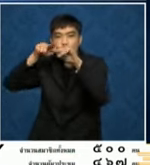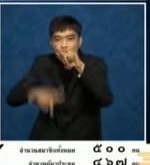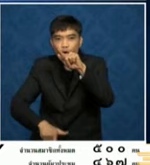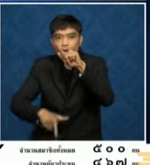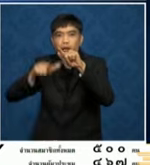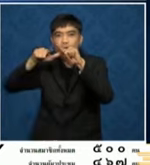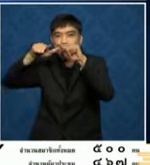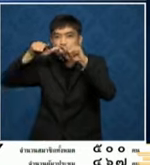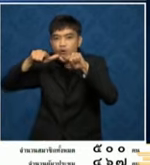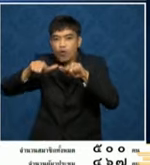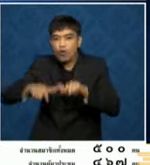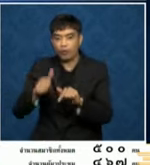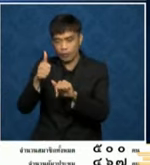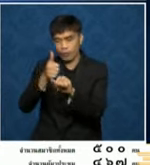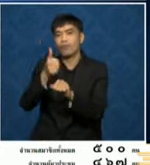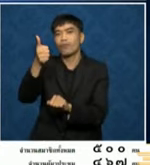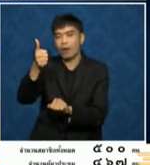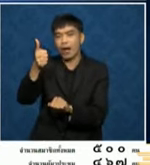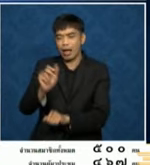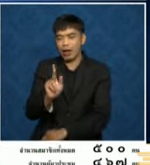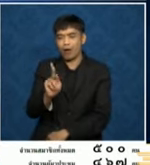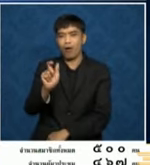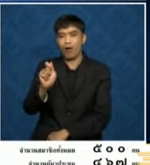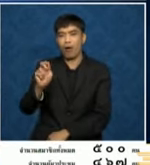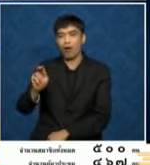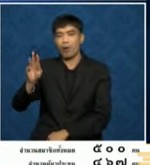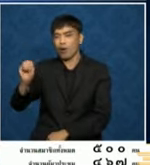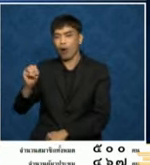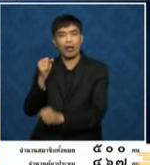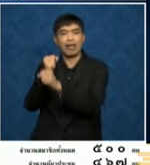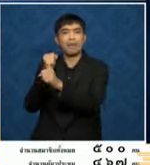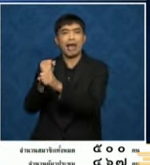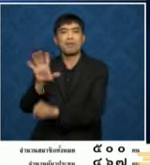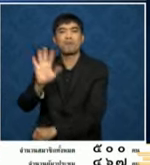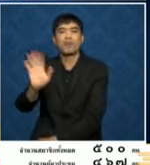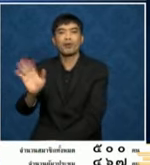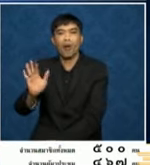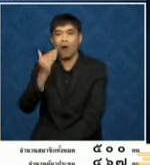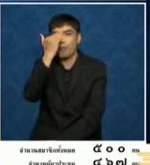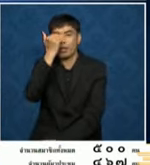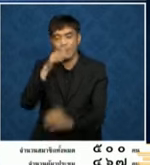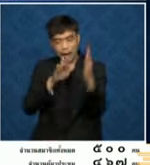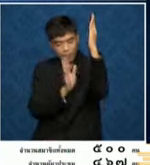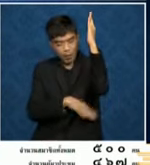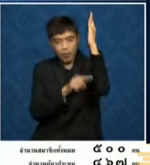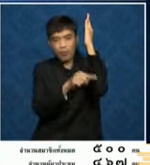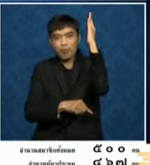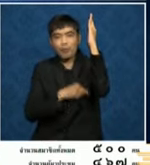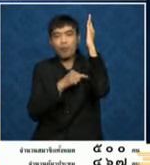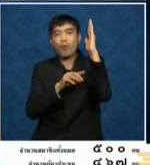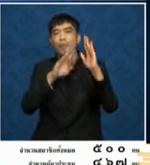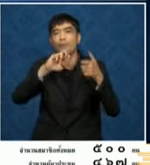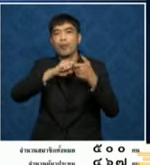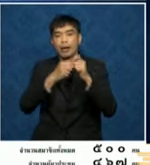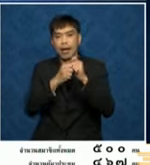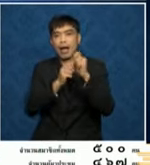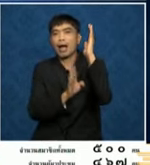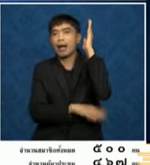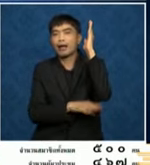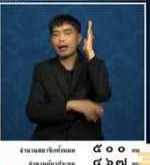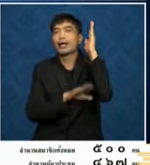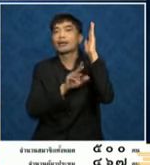านความมั่นคงแบบพิเศษลักษณะนี้ต้องเข้าไปทำงานอีกต่อไปแล้วค่ะสถานการณ์ชายแดนใต้นะคะที่คุณรอมฎอนปัญจ